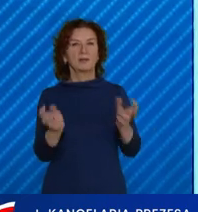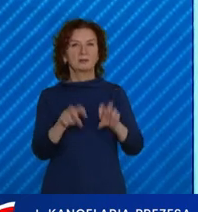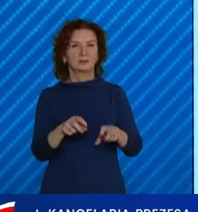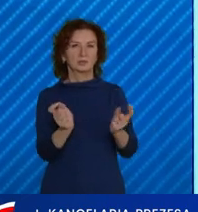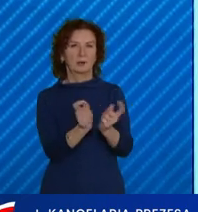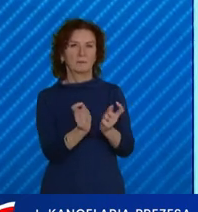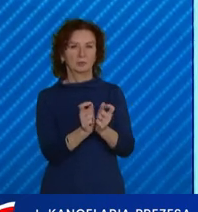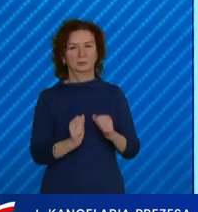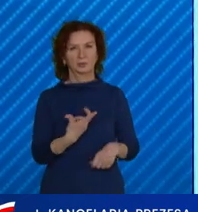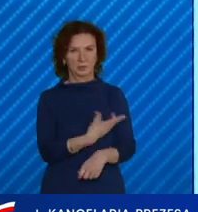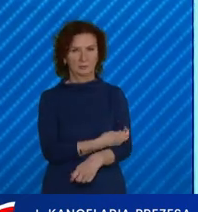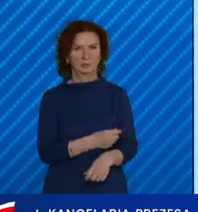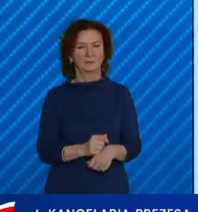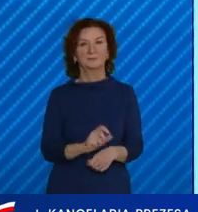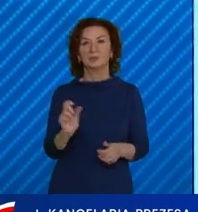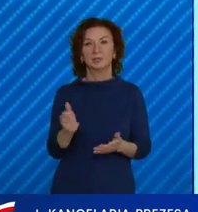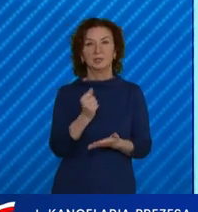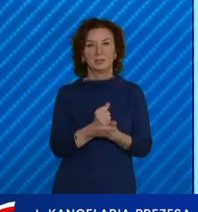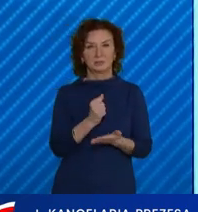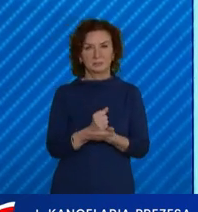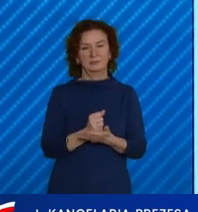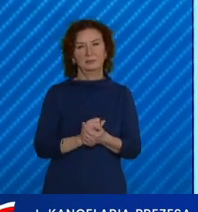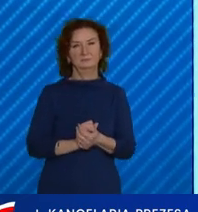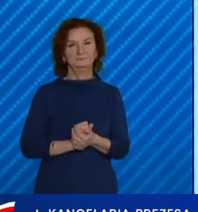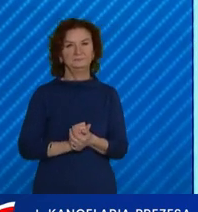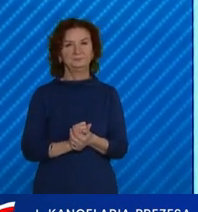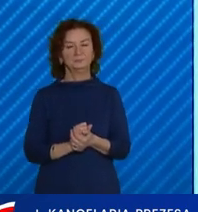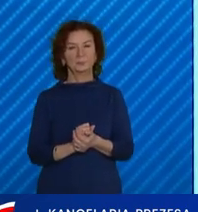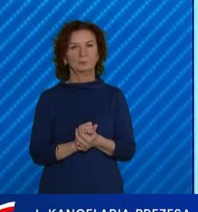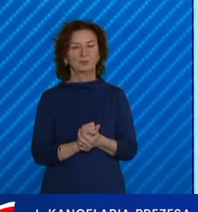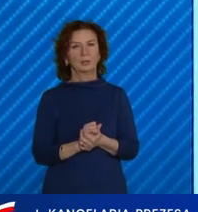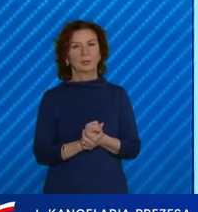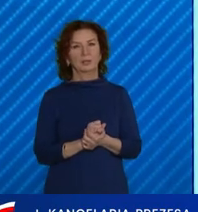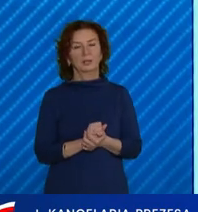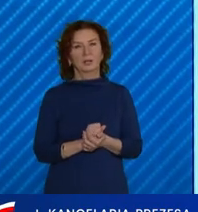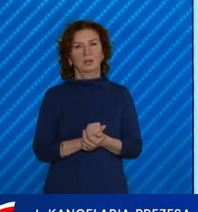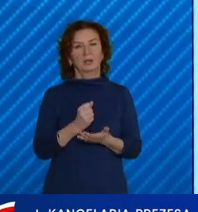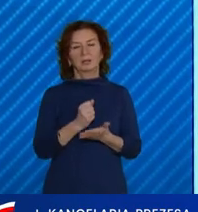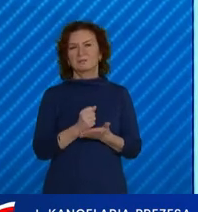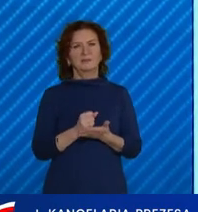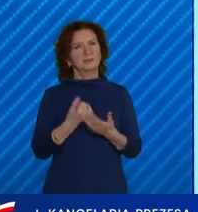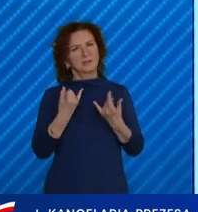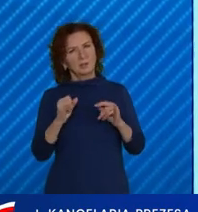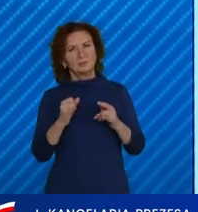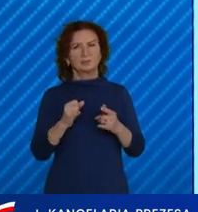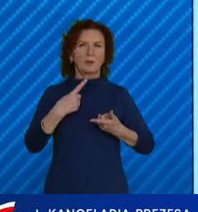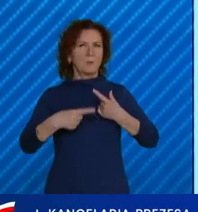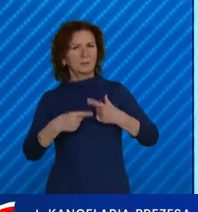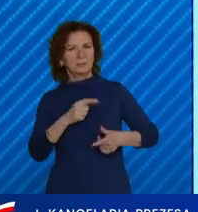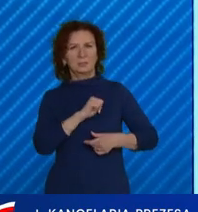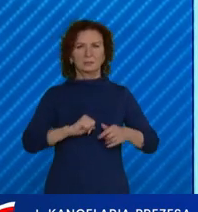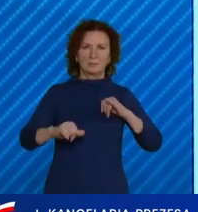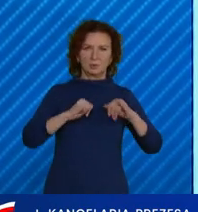jeszcze jedna kwestia dotycząca właśnie tych wypowiedzi różnych polityków,